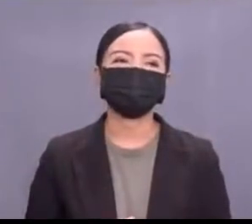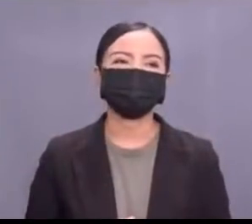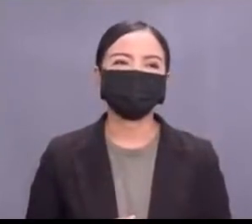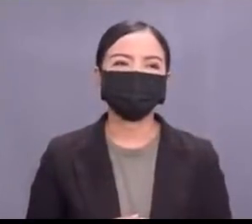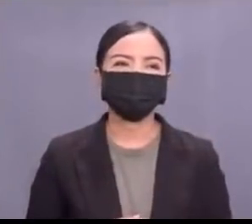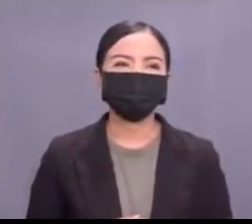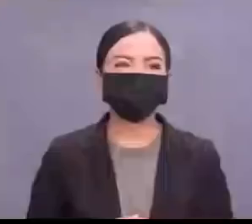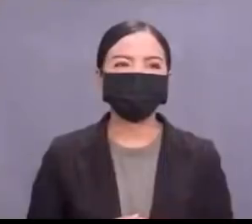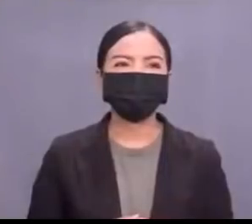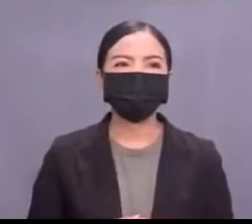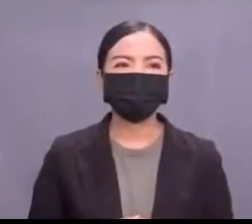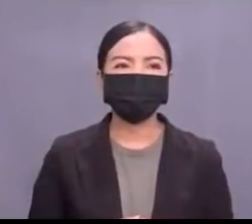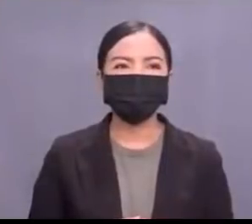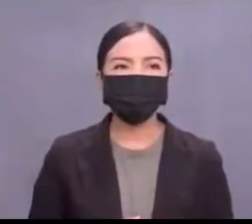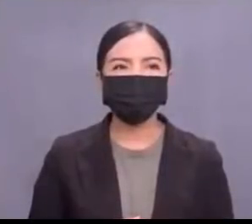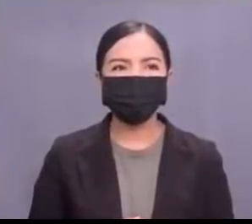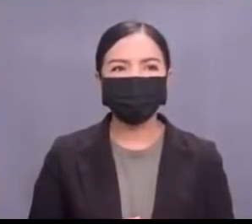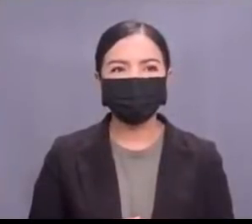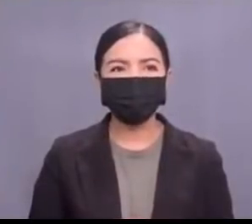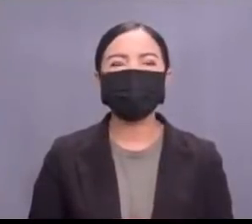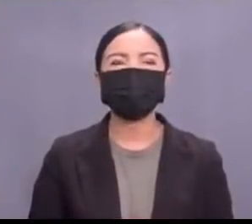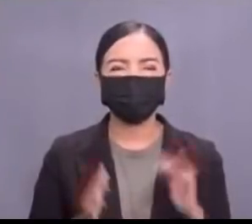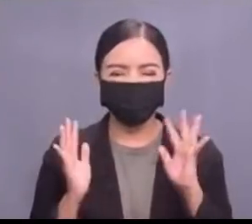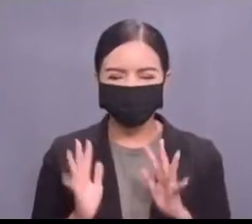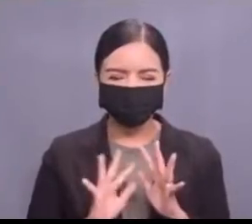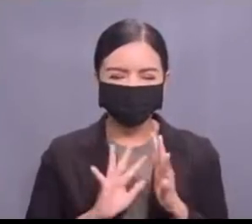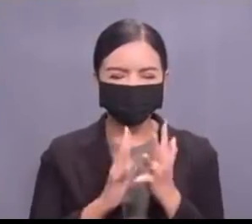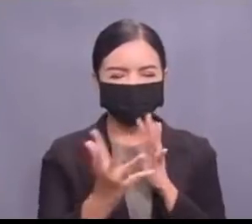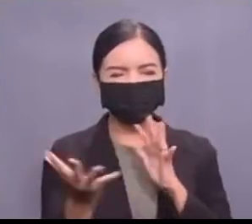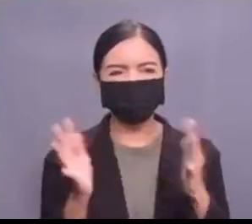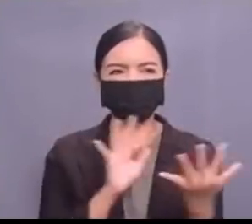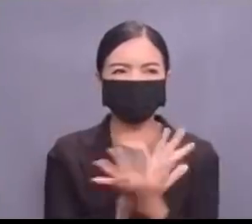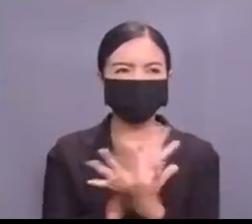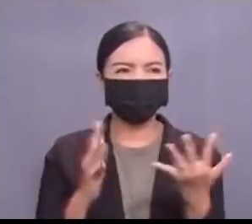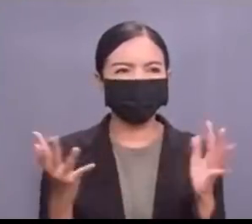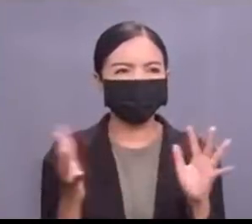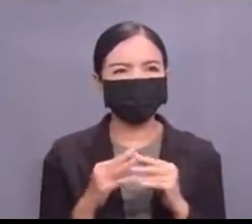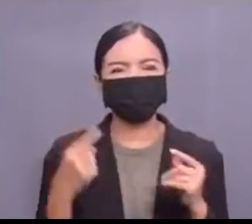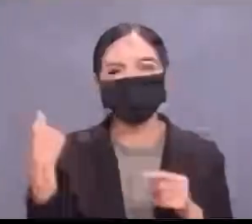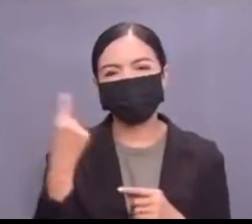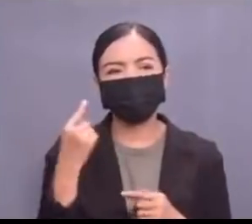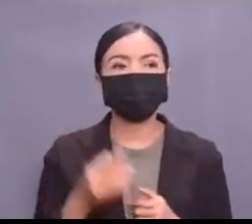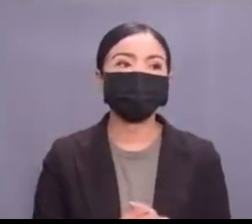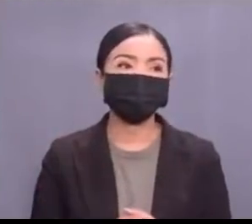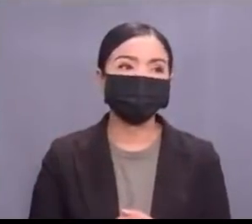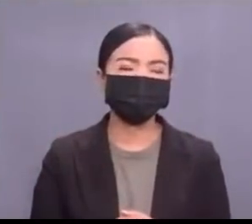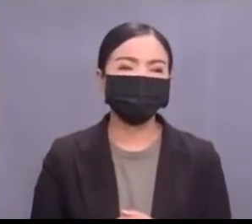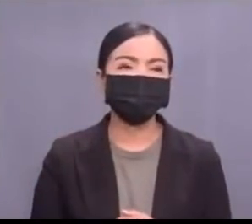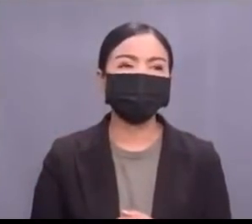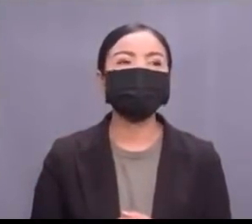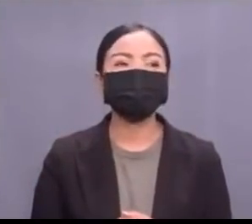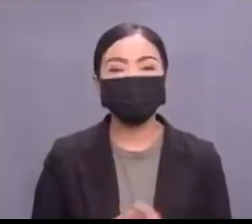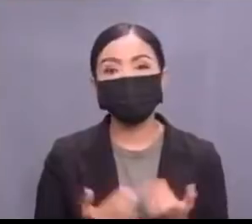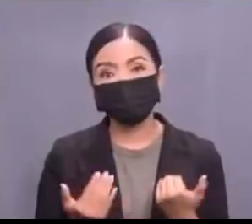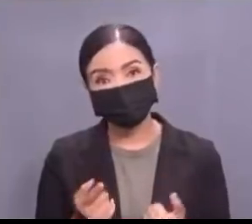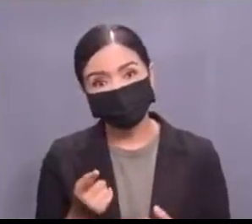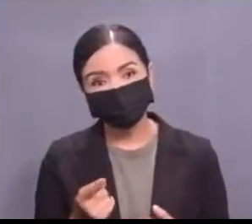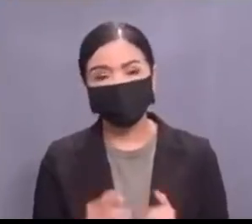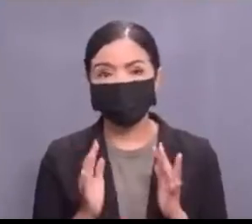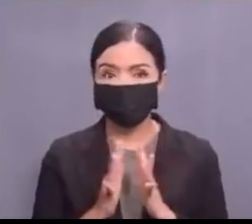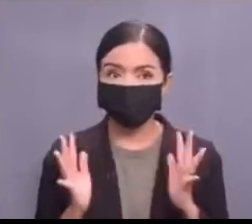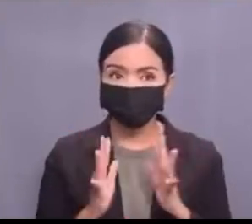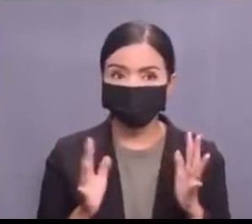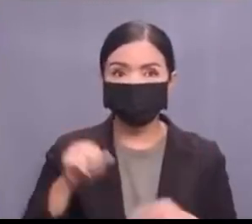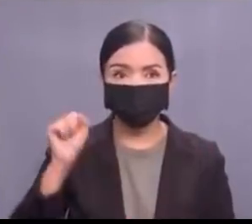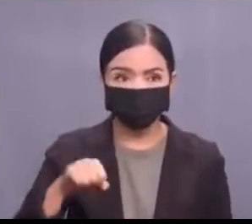ไปอย่างนี้เนาะ ใช่ค่ะปกคลุมไปด้วยมนุษย์ที่มาเที่ยวกันแต่ก็คือพักดีใช่เพราะปกติไปไหนก็จะเมื่อๆนะแต่ที่นี่โหคนเ